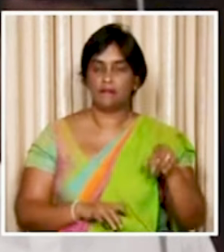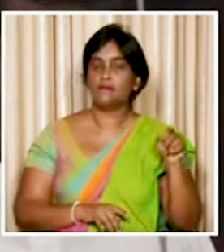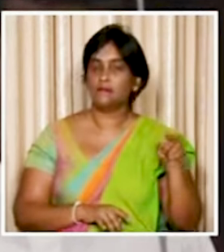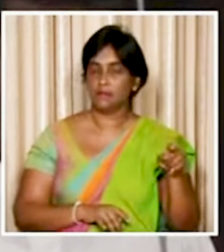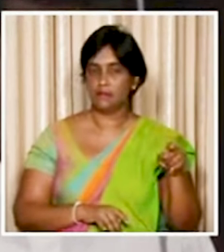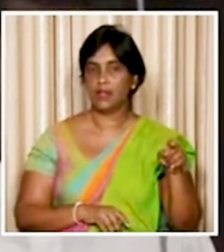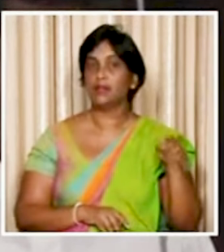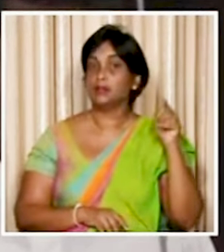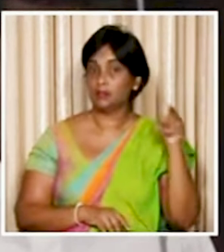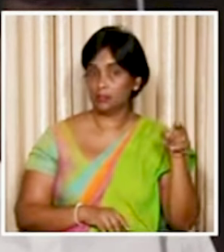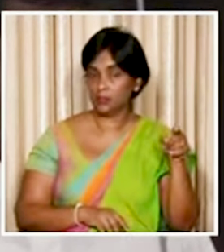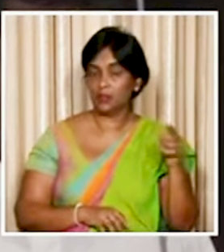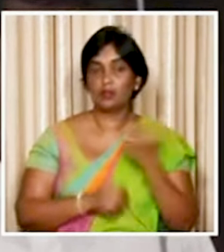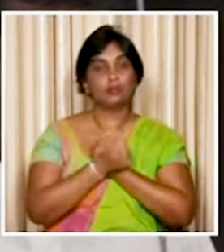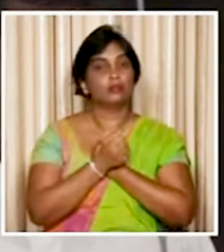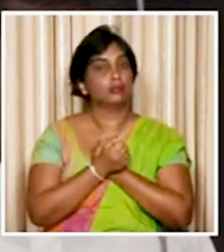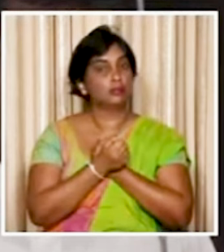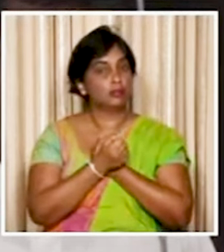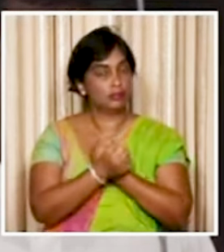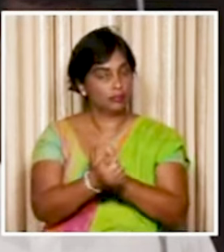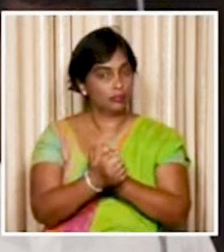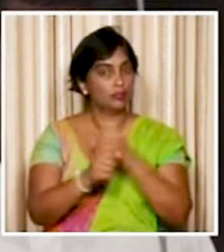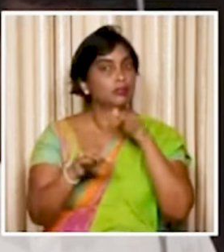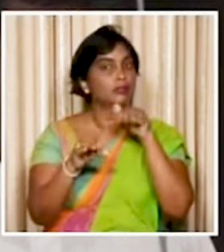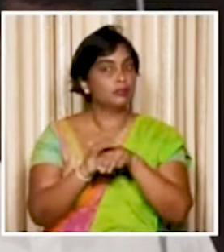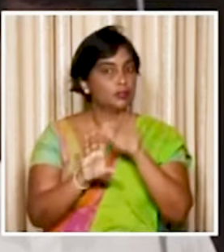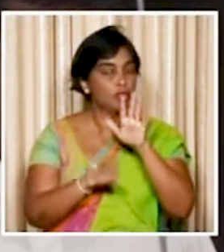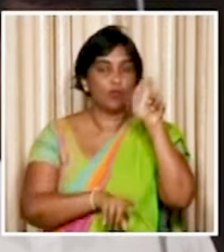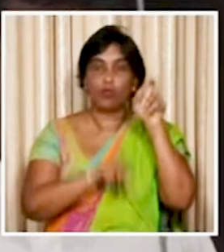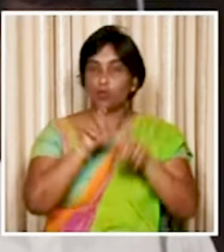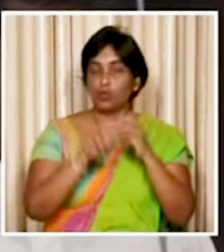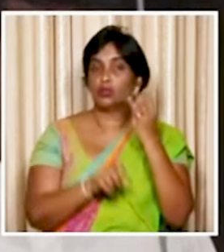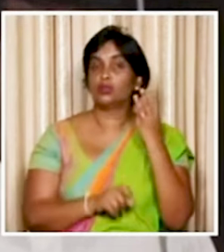விளக்கமறியல் இருக்கிறவர்கள் 3 பேர் இருக்கிறார்கள்.